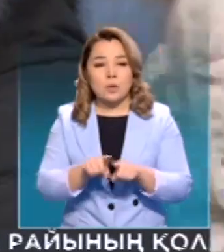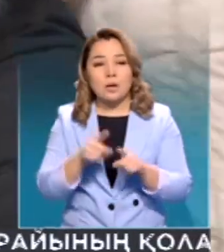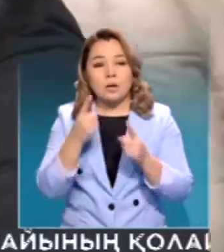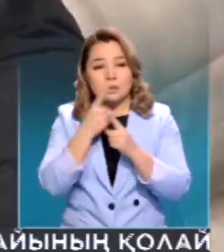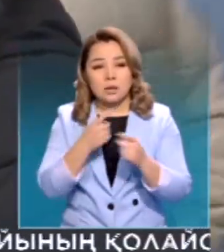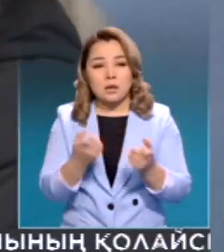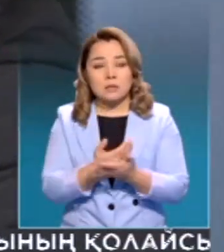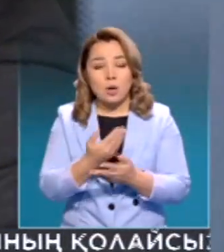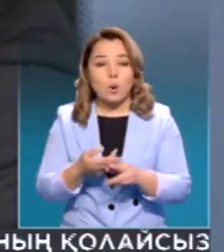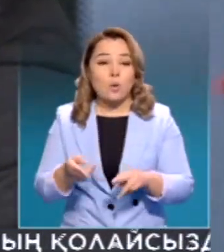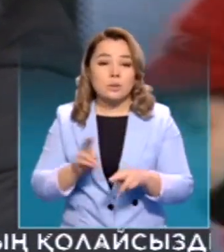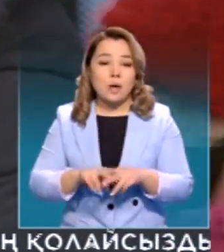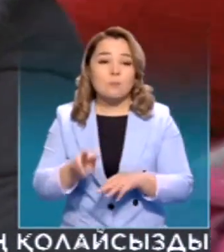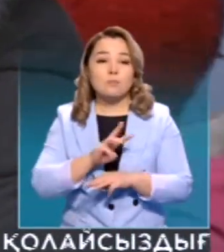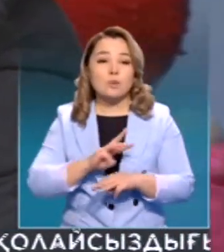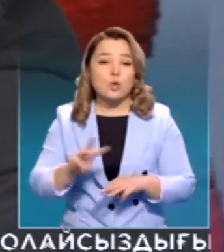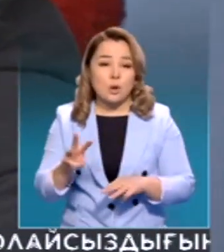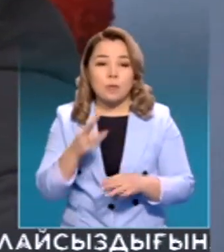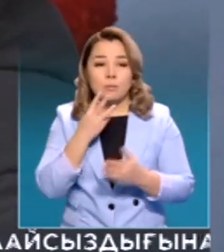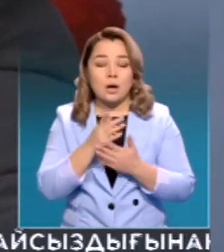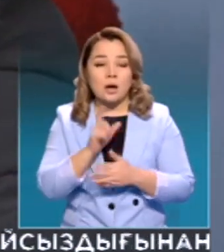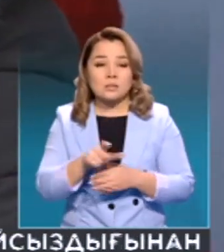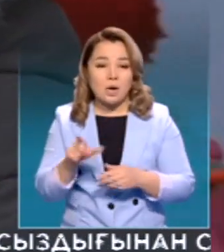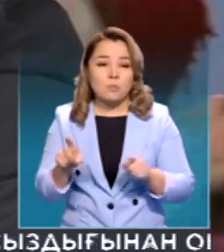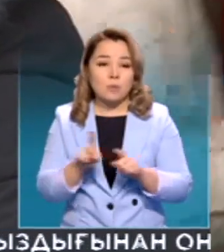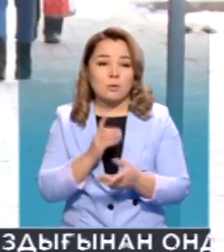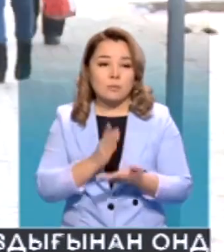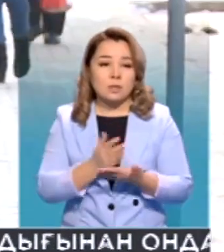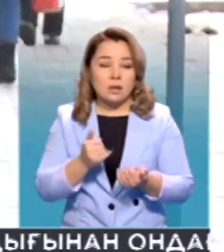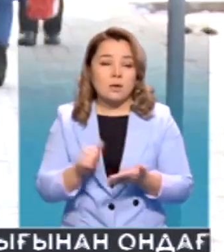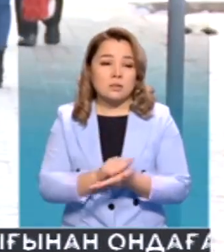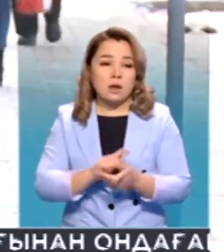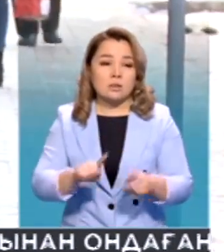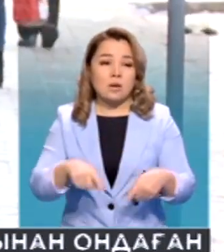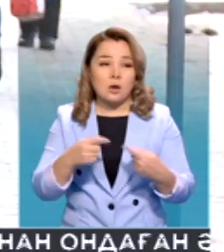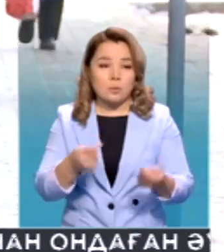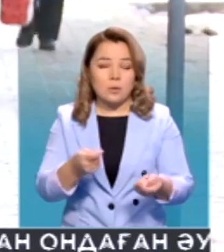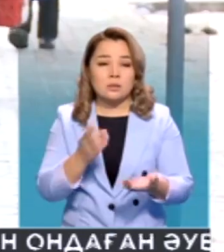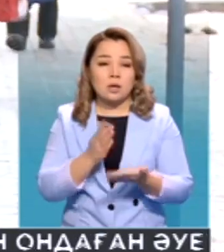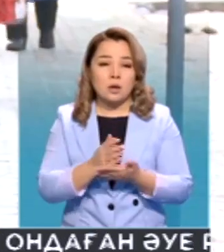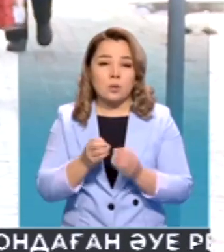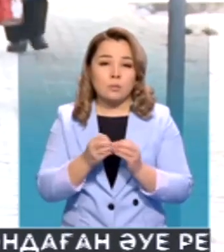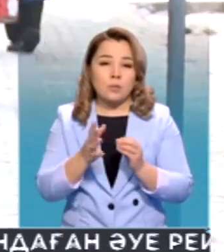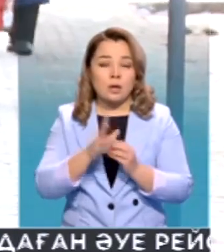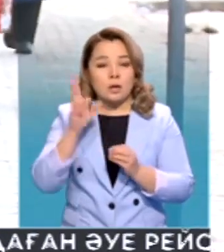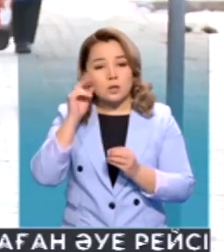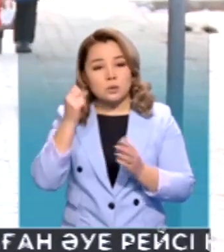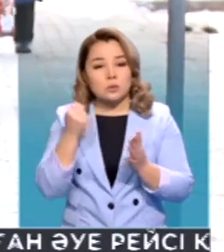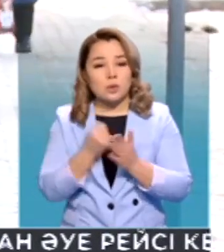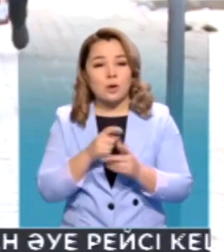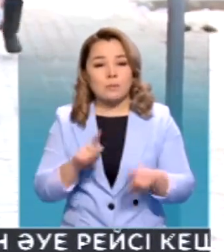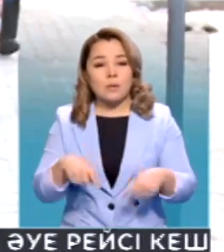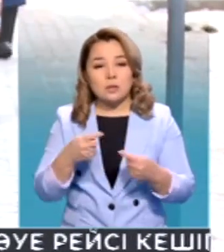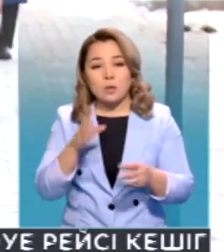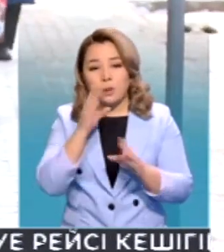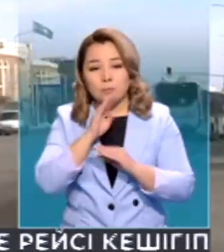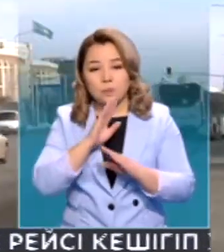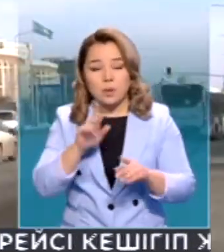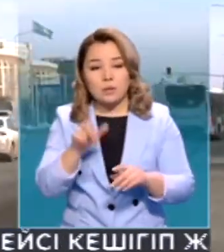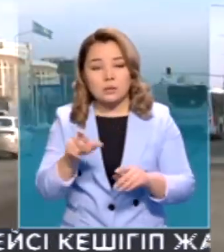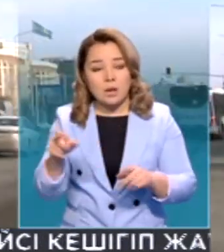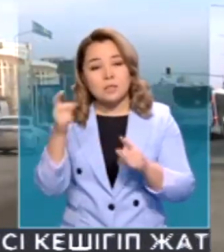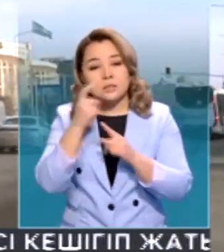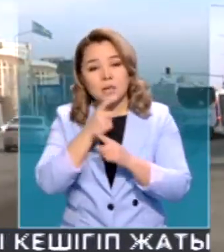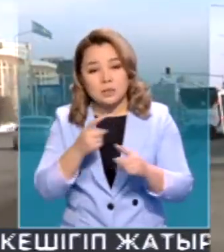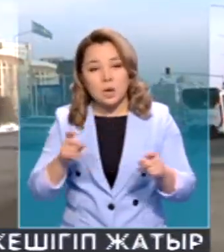хабарлауынша елімізде мұндай миллионнан астам азамат бар. Декларация тапсыруға 42-тің 15-ні дейін уақыт берілген. Үлгермегендерге алдымен